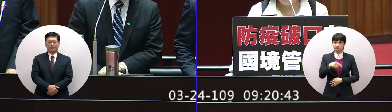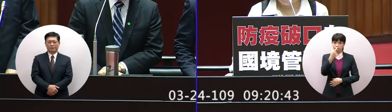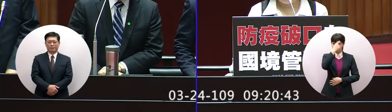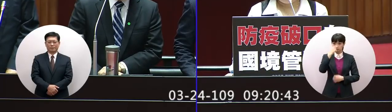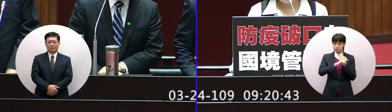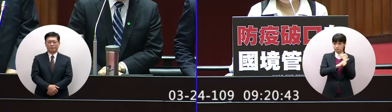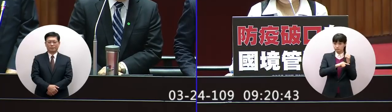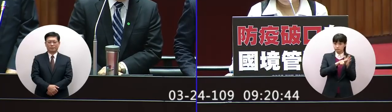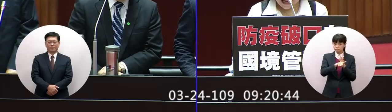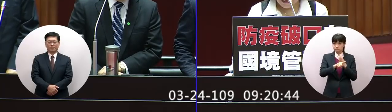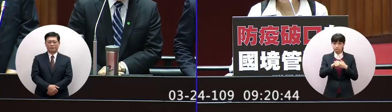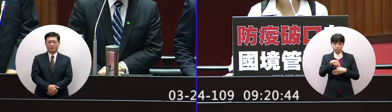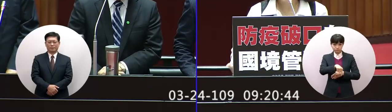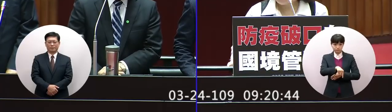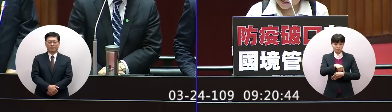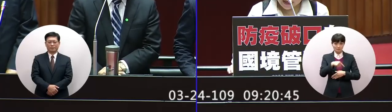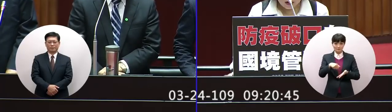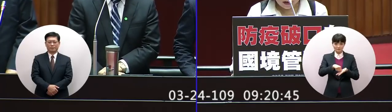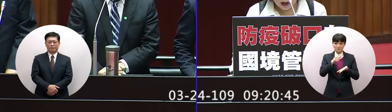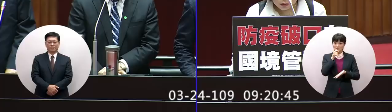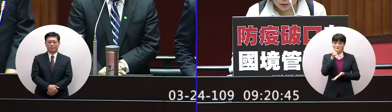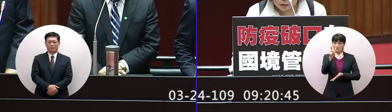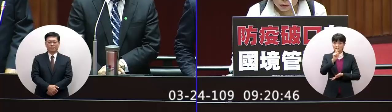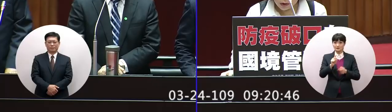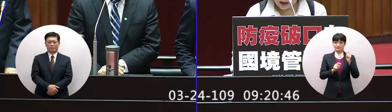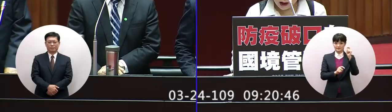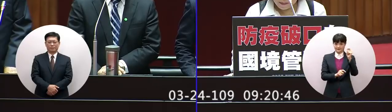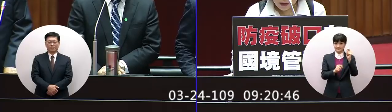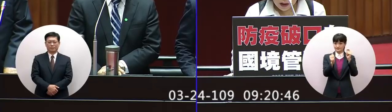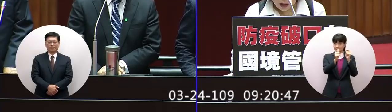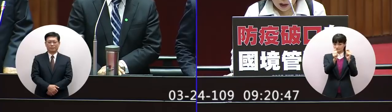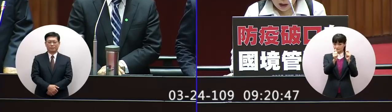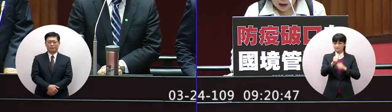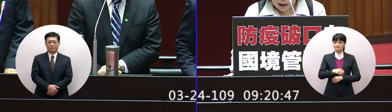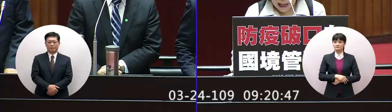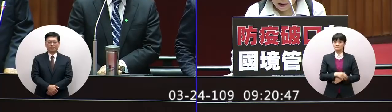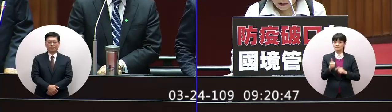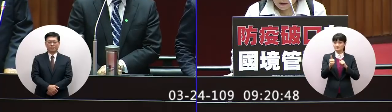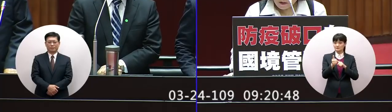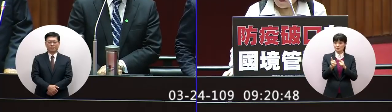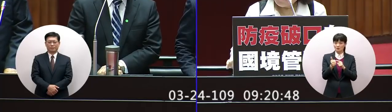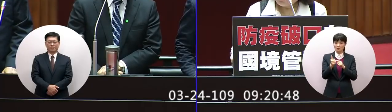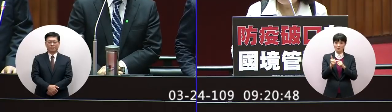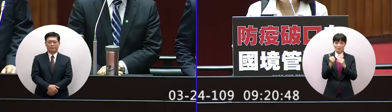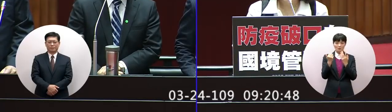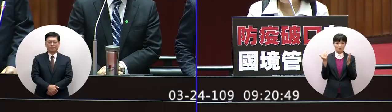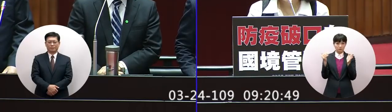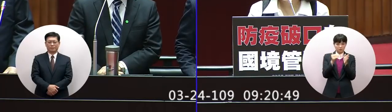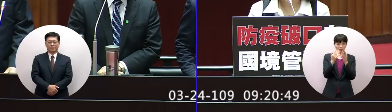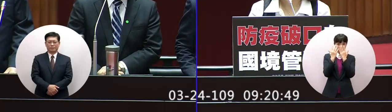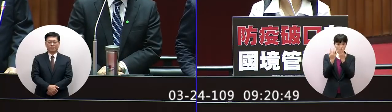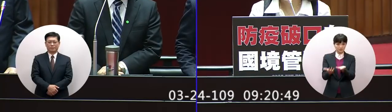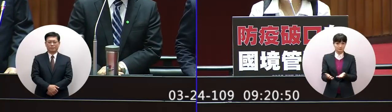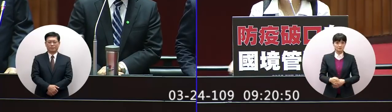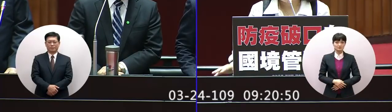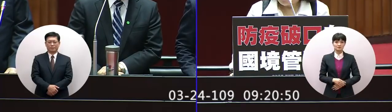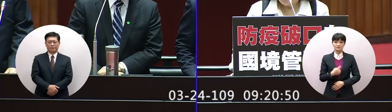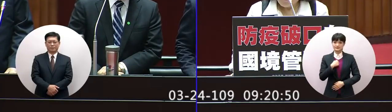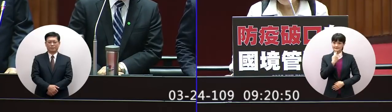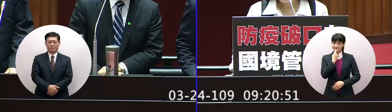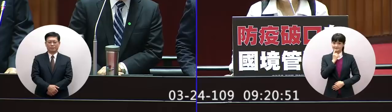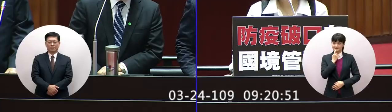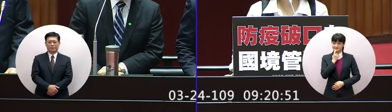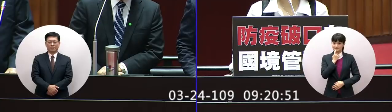做 A 男，马上要出狱了。那我比较怀疑的